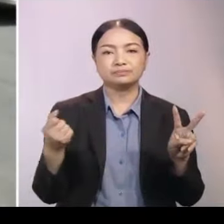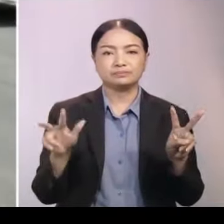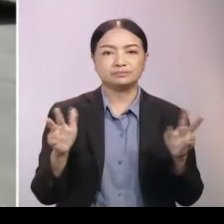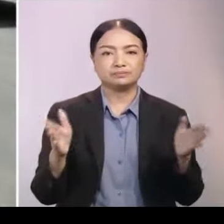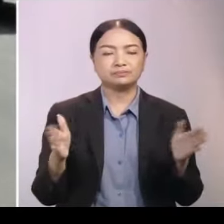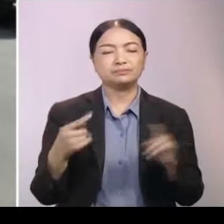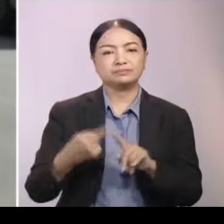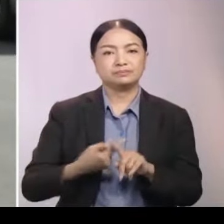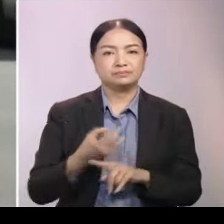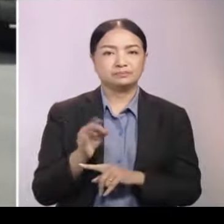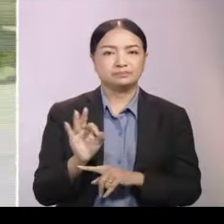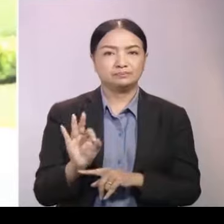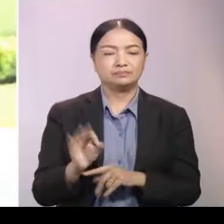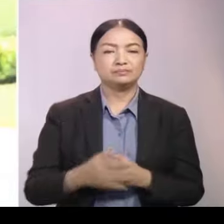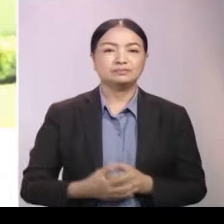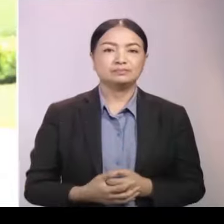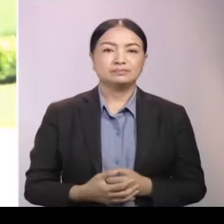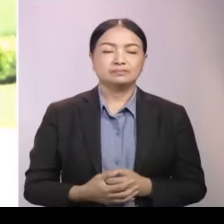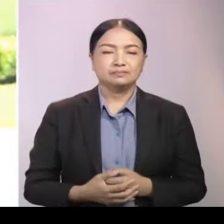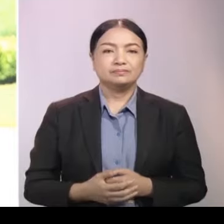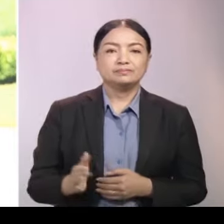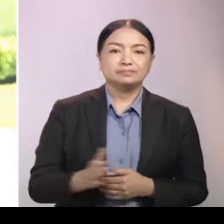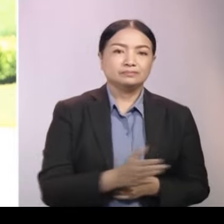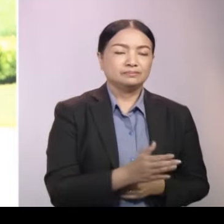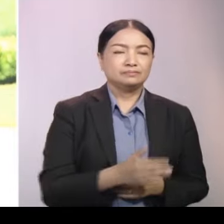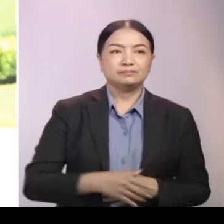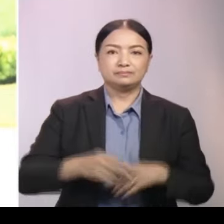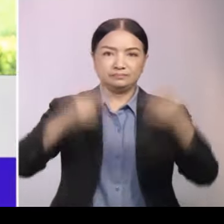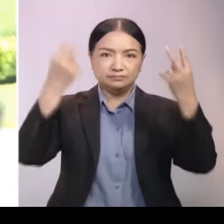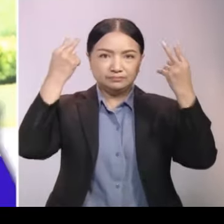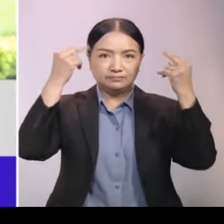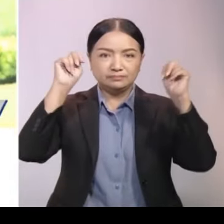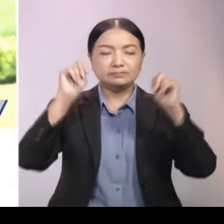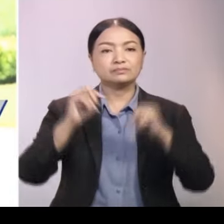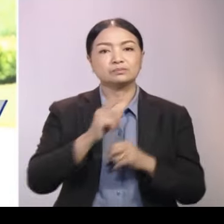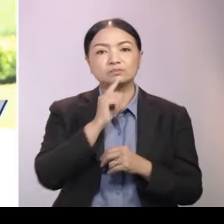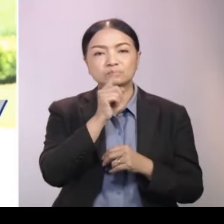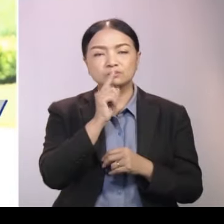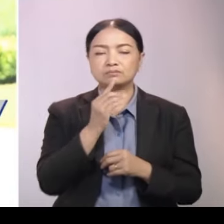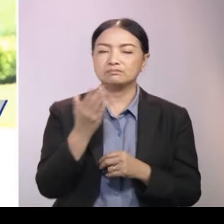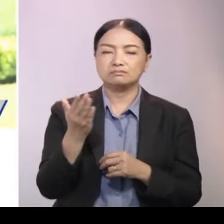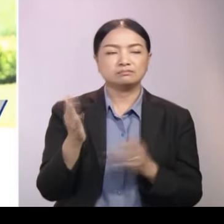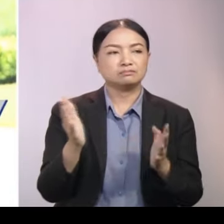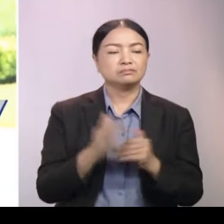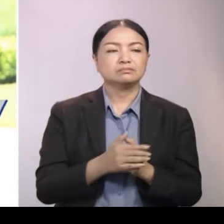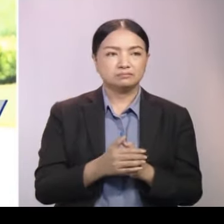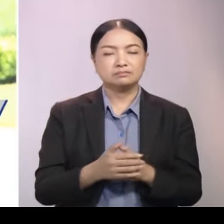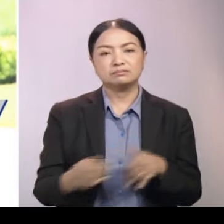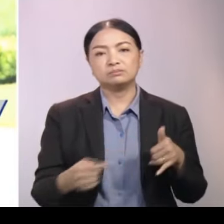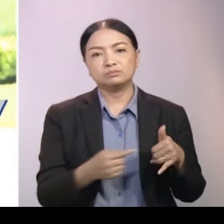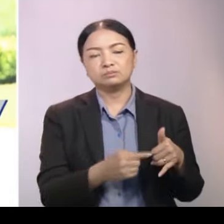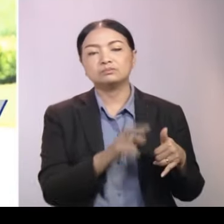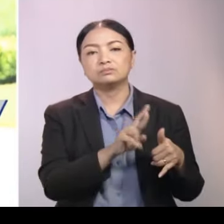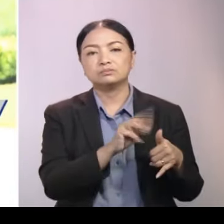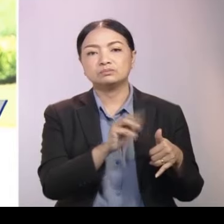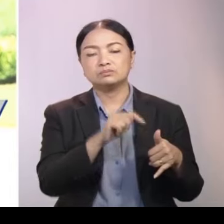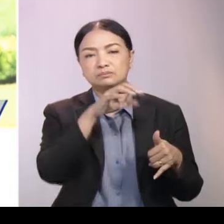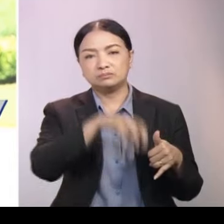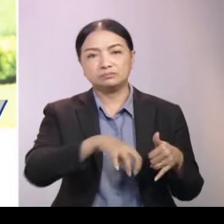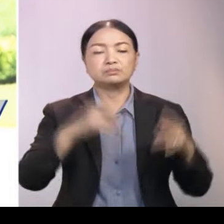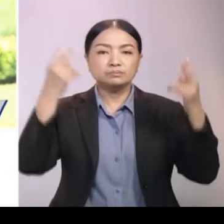13กันยายนนี้ส่วนกรณีของนายกรัฐมนตรีที่มีการร้องเรียนจำนวนมากนะครับนายชูศักดิ์สิรินินรัฐมนตรีประจำส